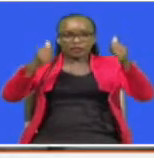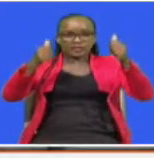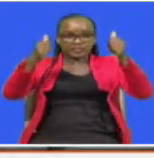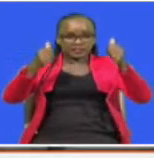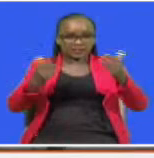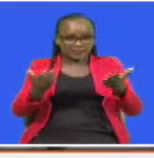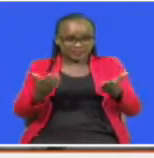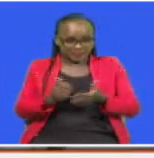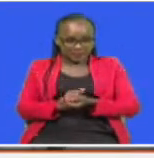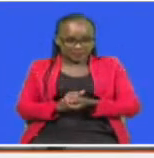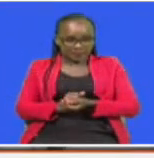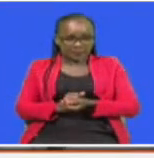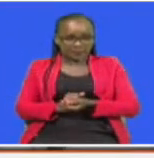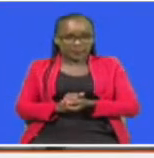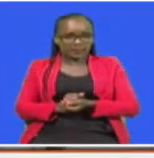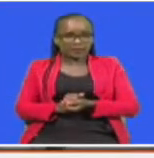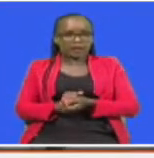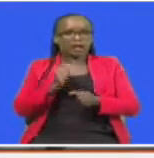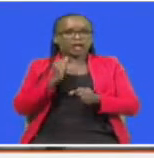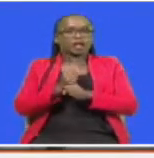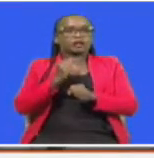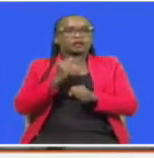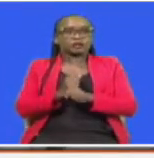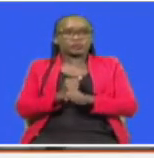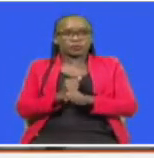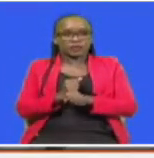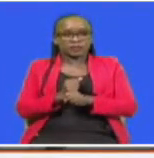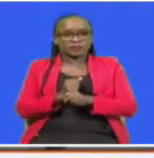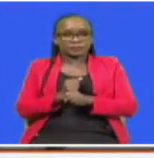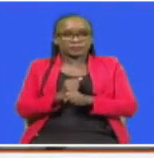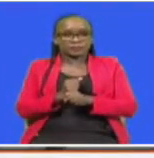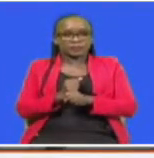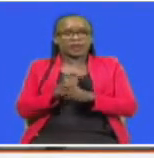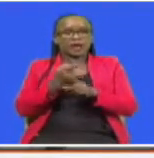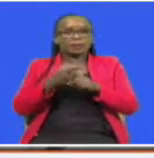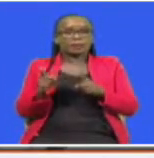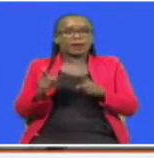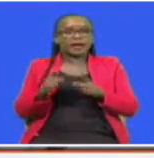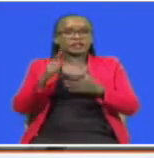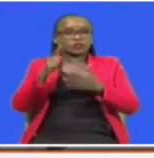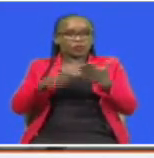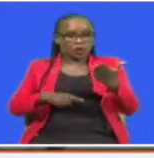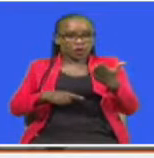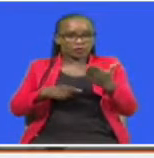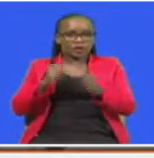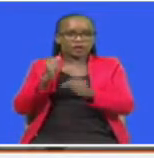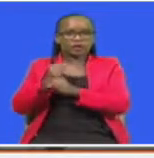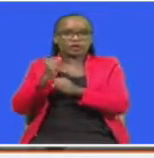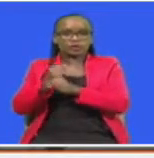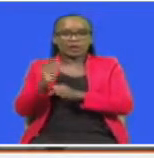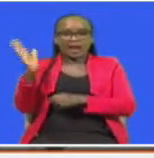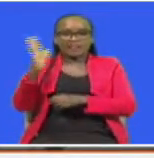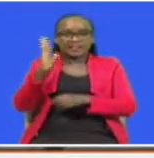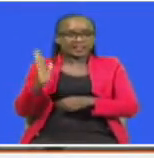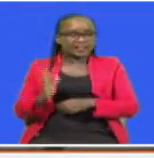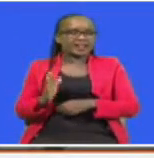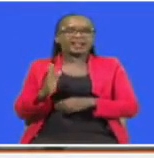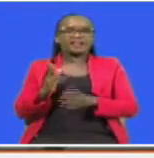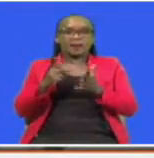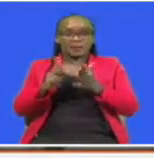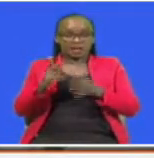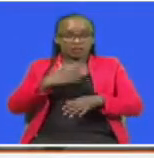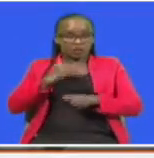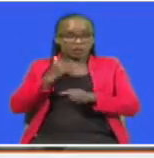I started doing it at that point, but always on a voluntary basis. I was never paid for it. My